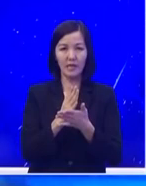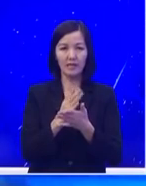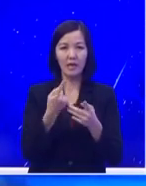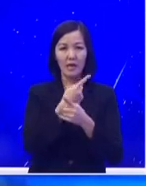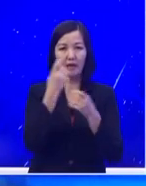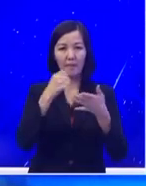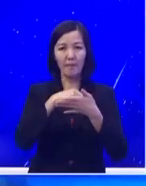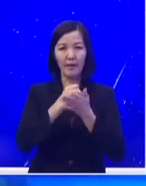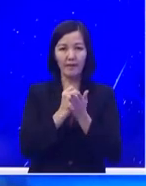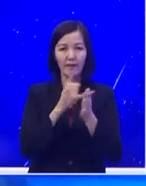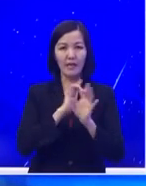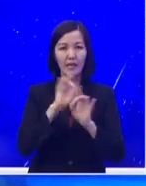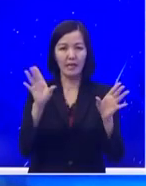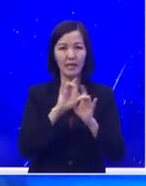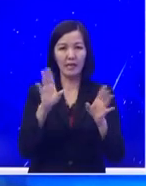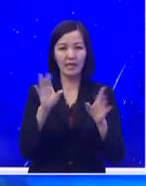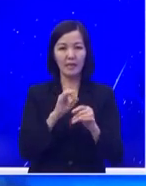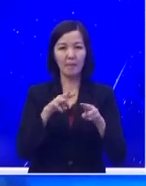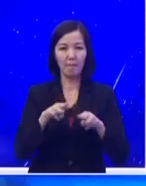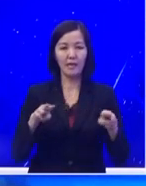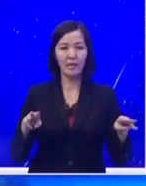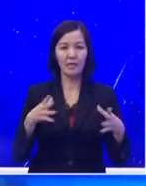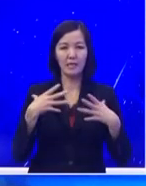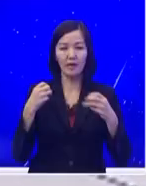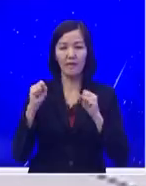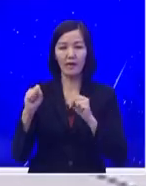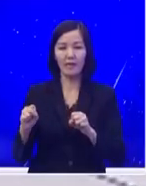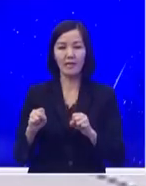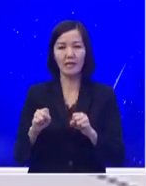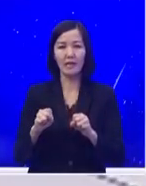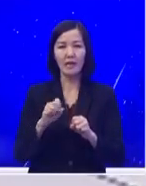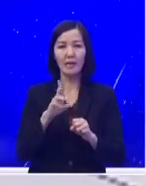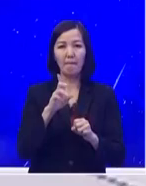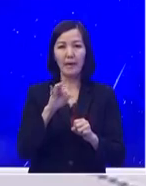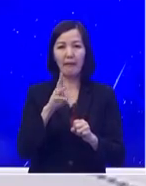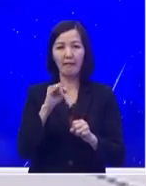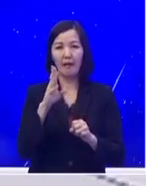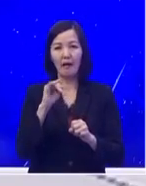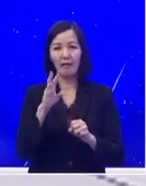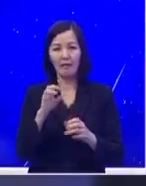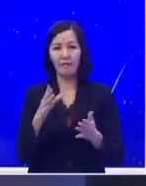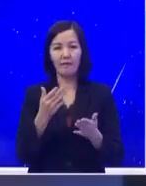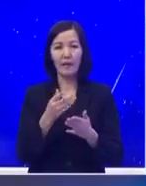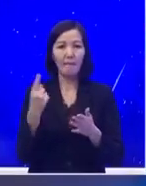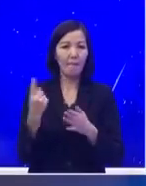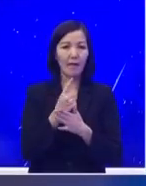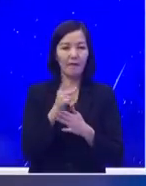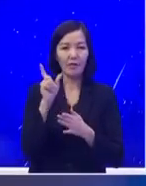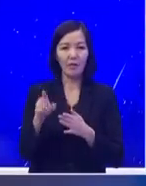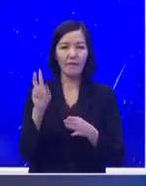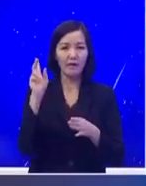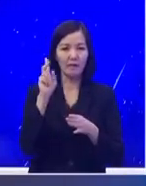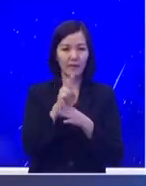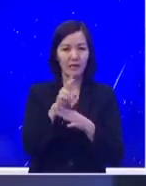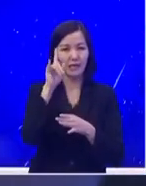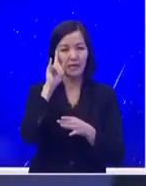подтвердил министр здравоохранения страны Ельжан Біртанов на площадке службы коммуникации центральных. Как стало известно, первый пациент прибыл в